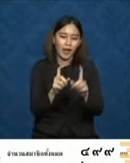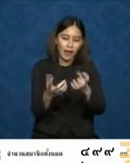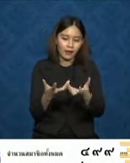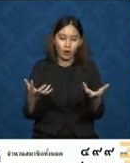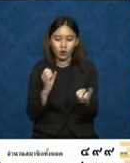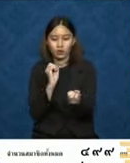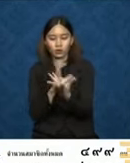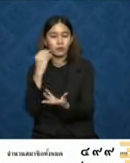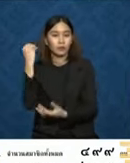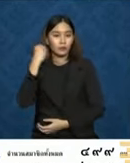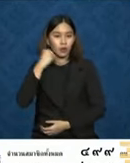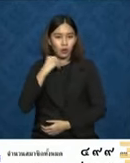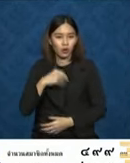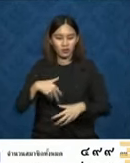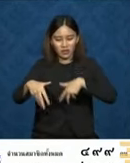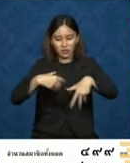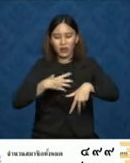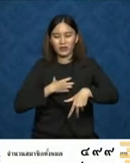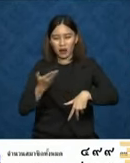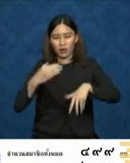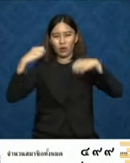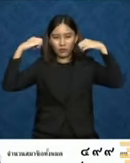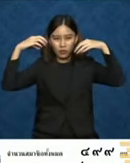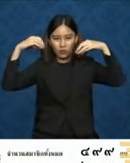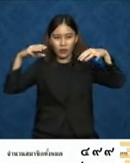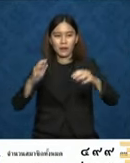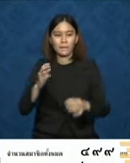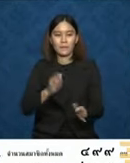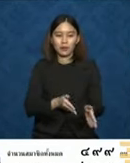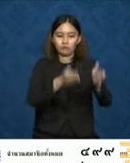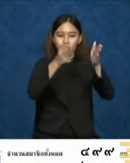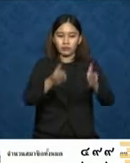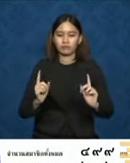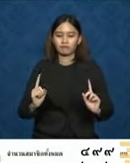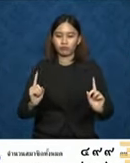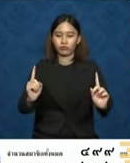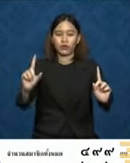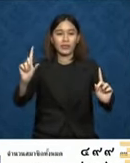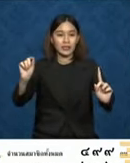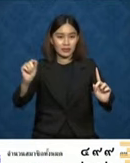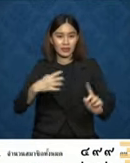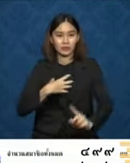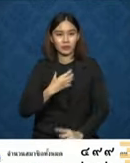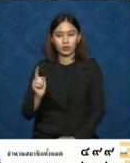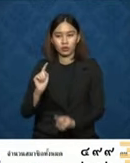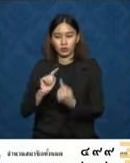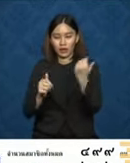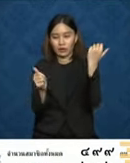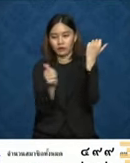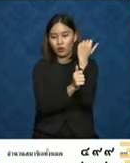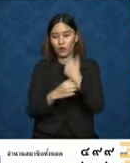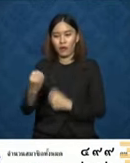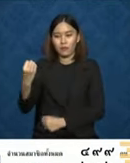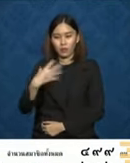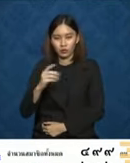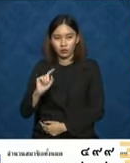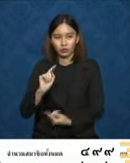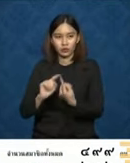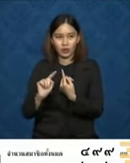สินหลายครั้งชาวบ้านต้องการไฟส่องสว่างประมาณ 20ต้นค่ะเรื่องที่ 2ดิฉันได้รับการร้องเรียนจากท่านกำนันจรรญาพลจันทร์